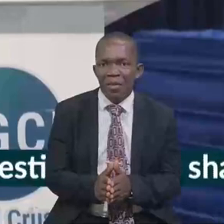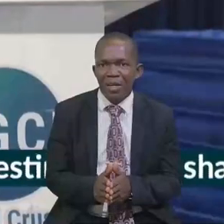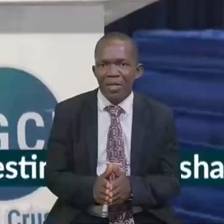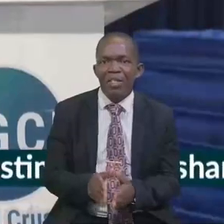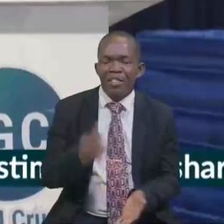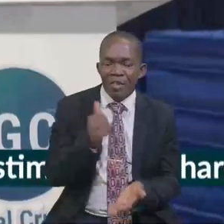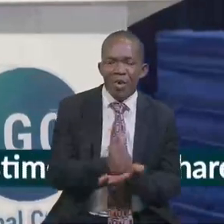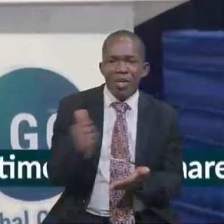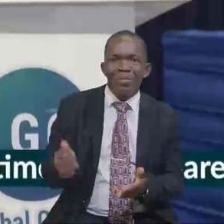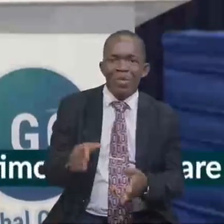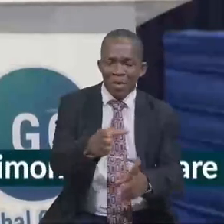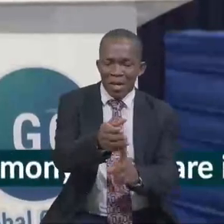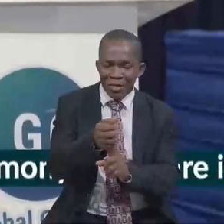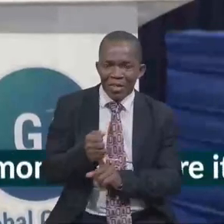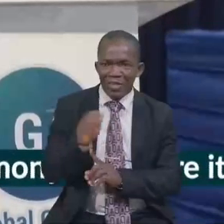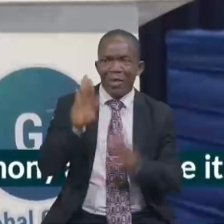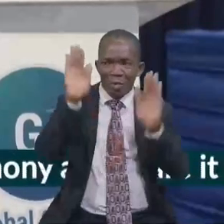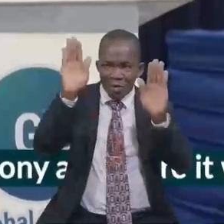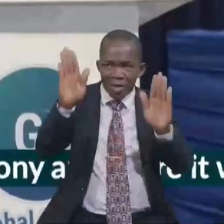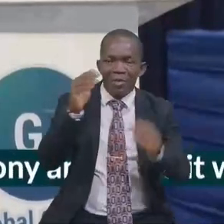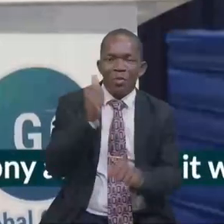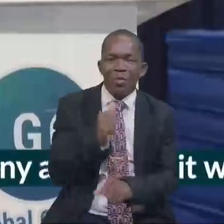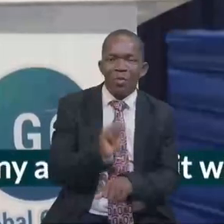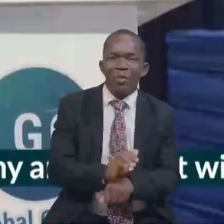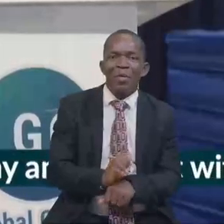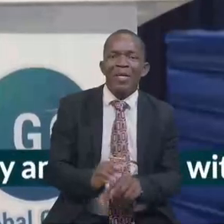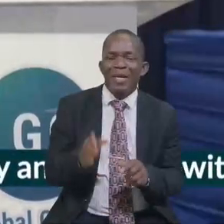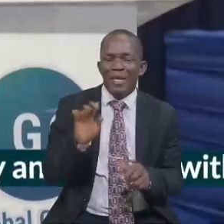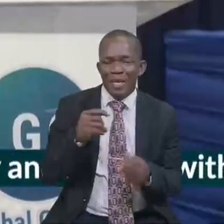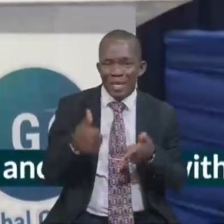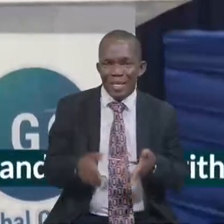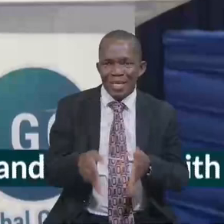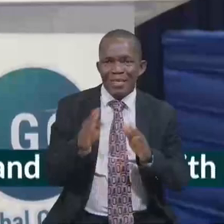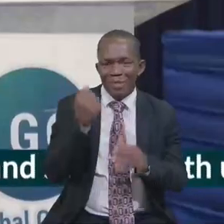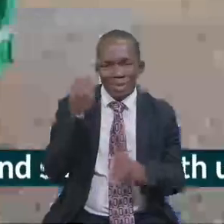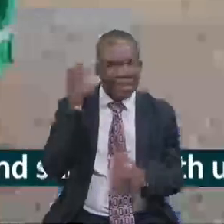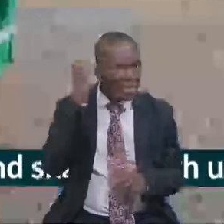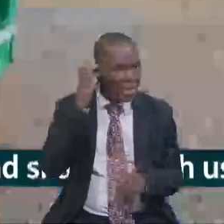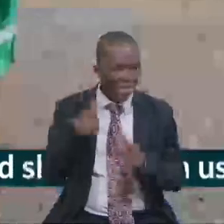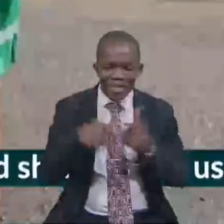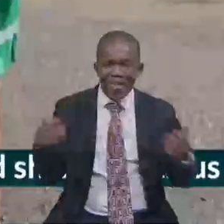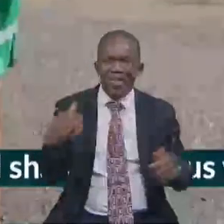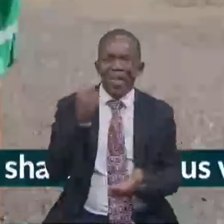va attirer ton miracle. Je vais entendre un grand amen.